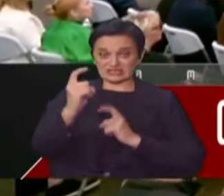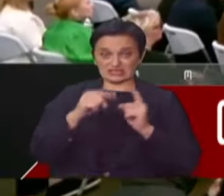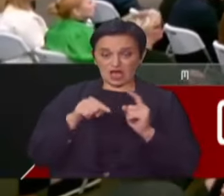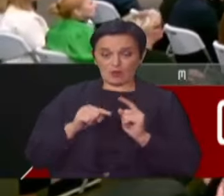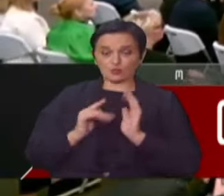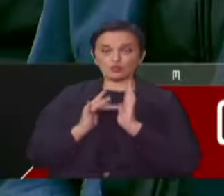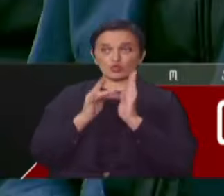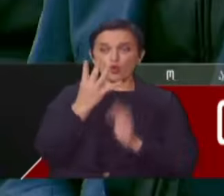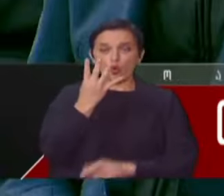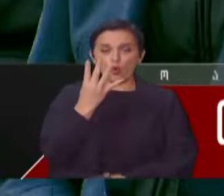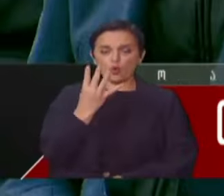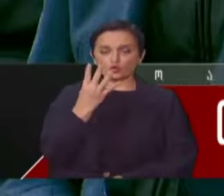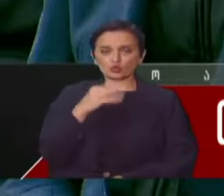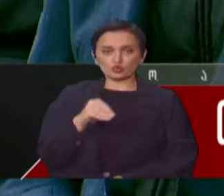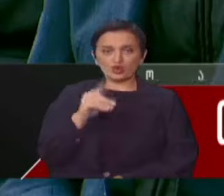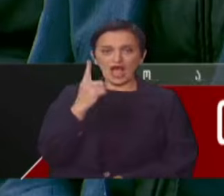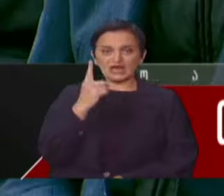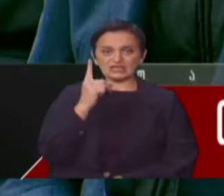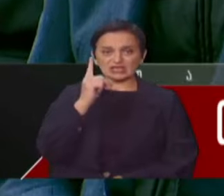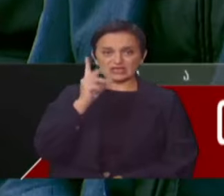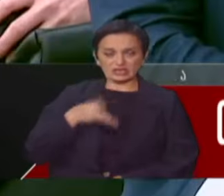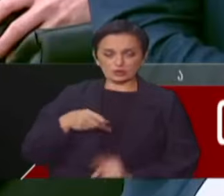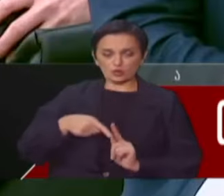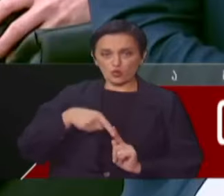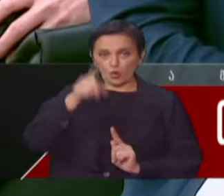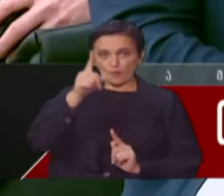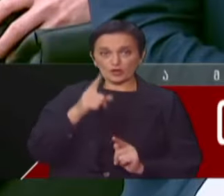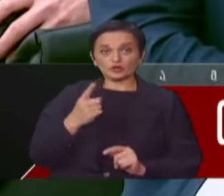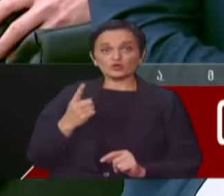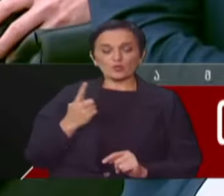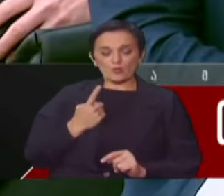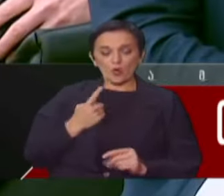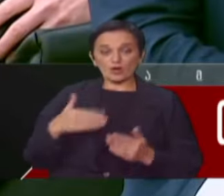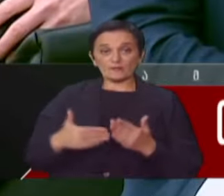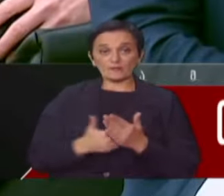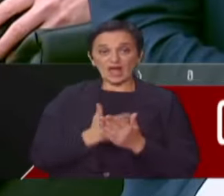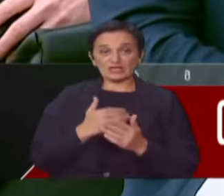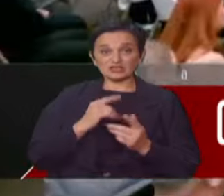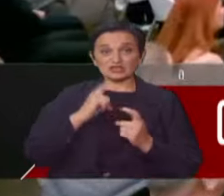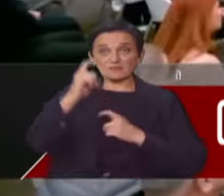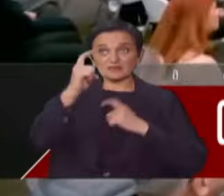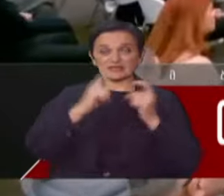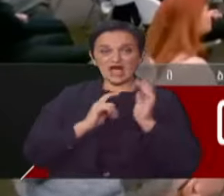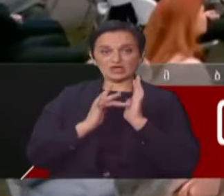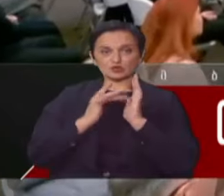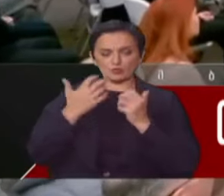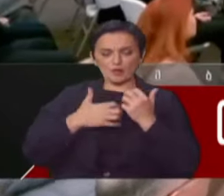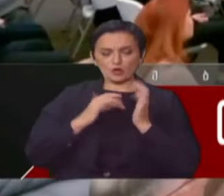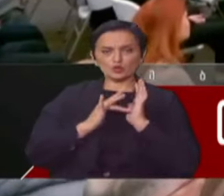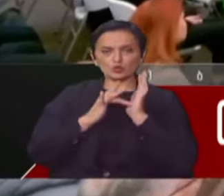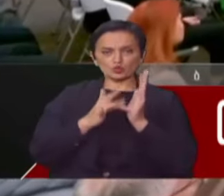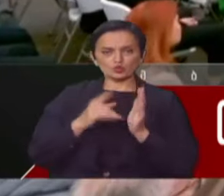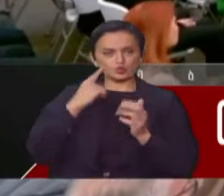გზავრობას მხოლოდ 4 წუთი და 1 კილომეტრის გავლა სჭირდება. ბოლოდინია, რომ ახალი სატრანსპორტო გზა მთაწმინდის პარკს ტურისტებისთვის უფრო